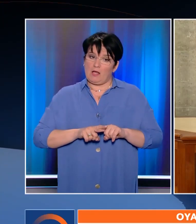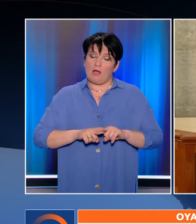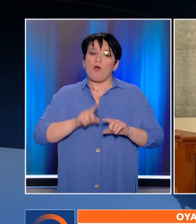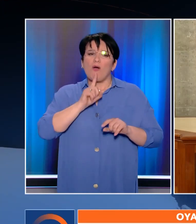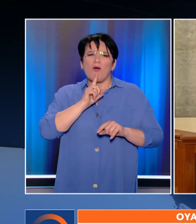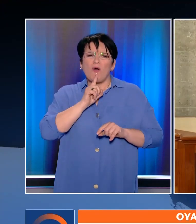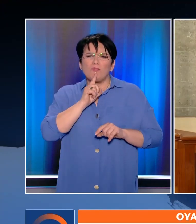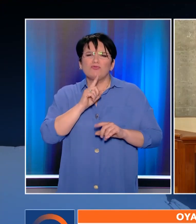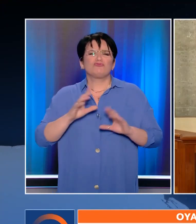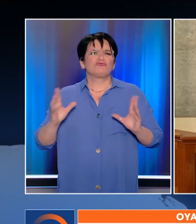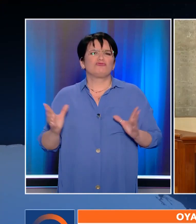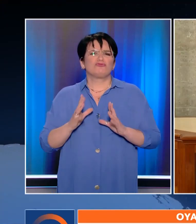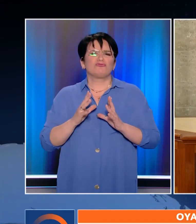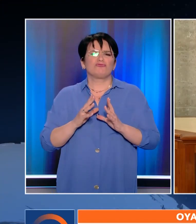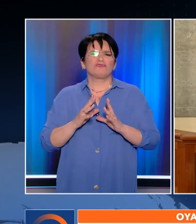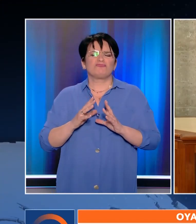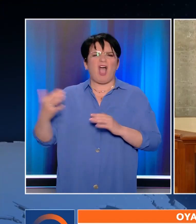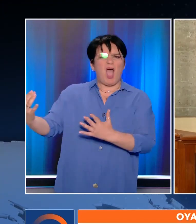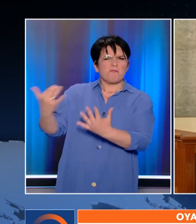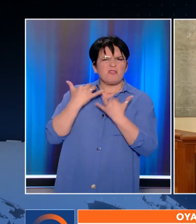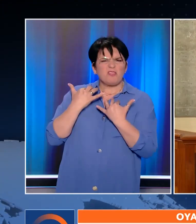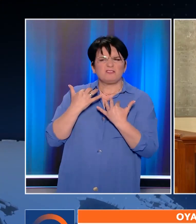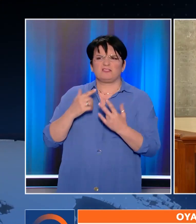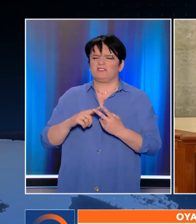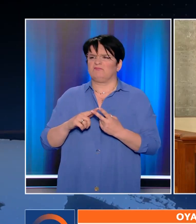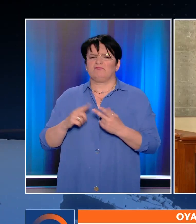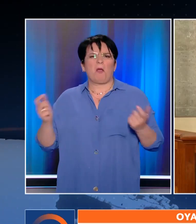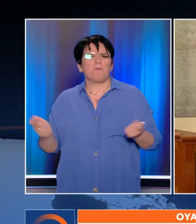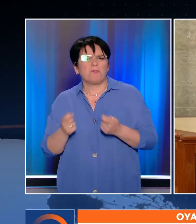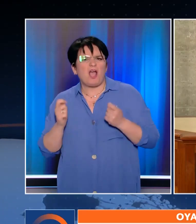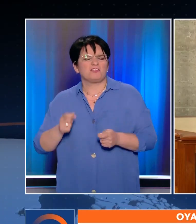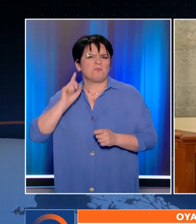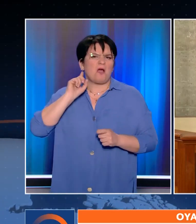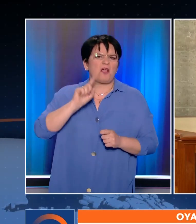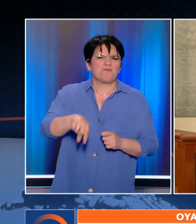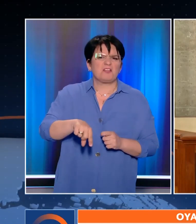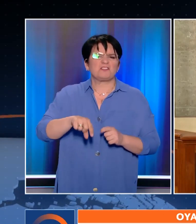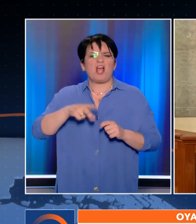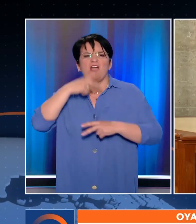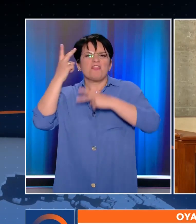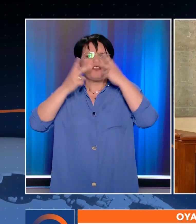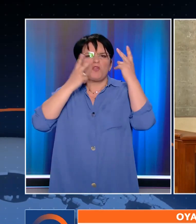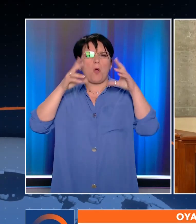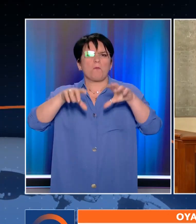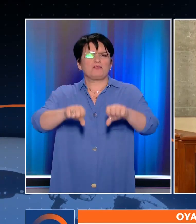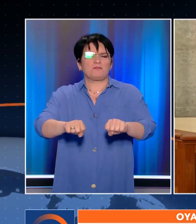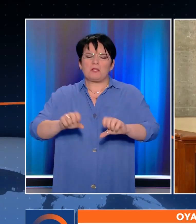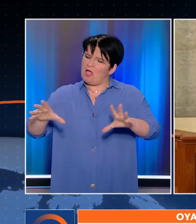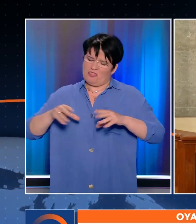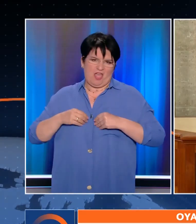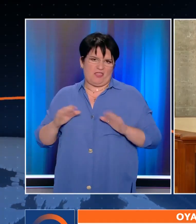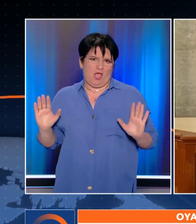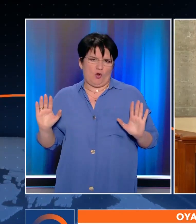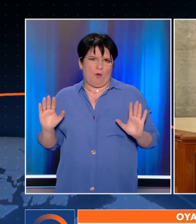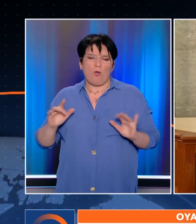πράξεις ανοιχτής επιθετικότητας που παραβιάζουν τα κυριαρχικά μας δικαιώματα, περιλαμβανομένων